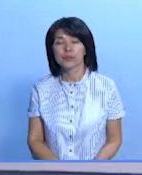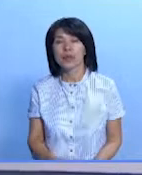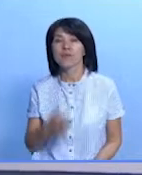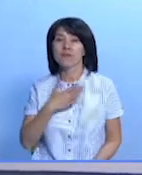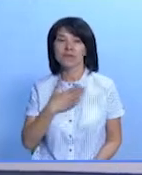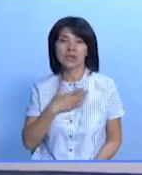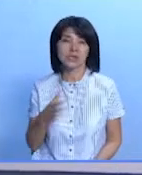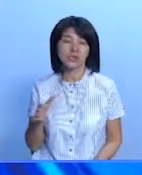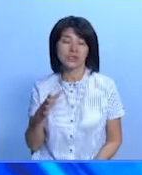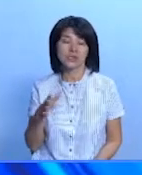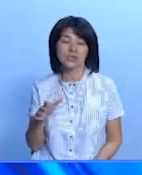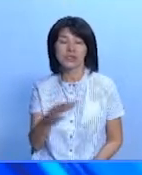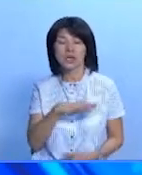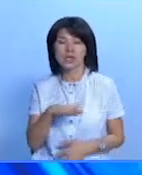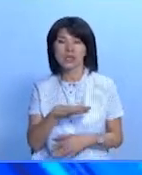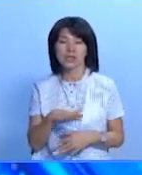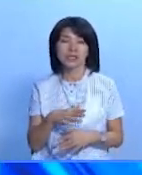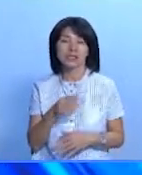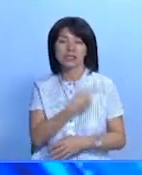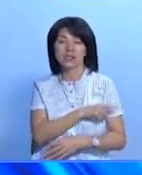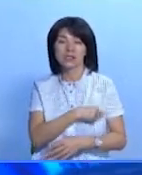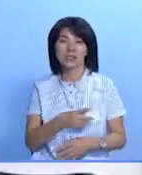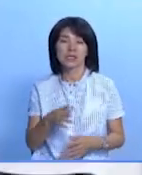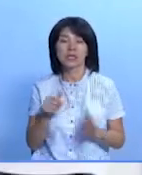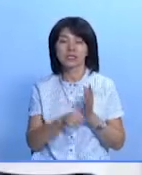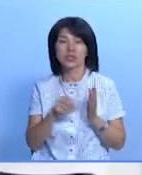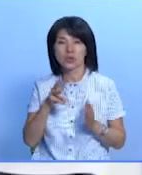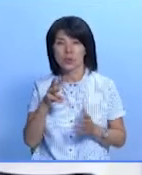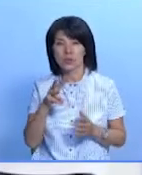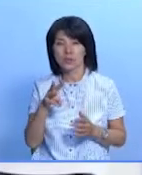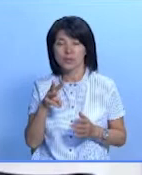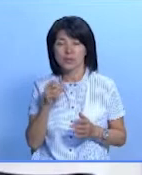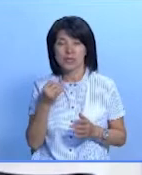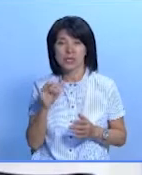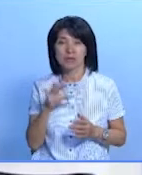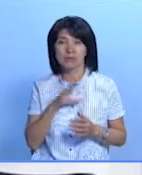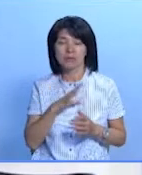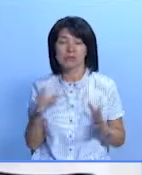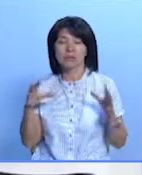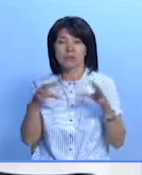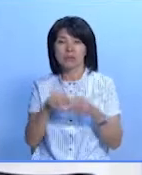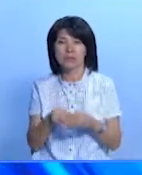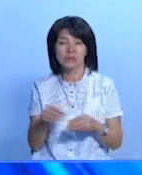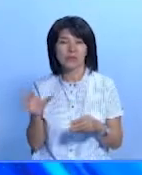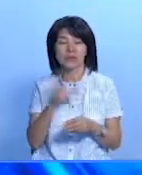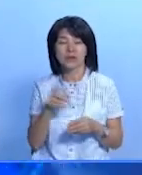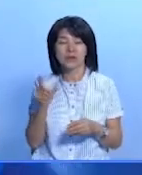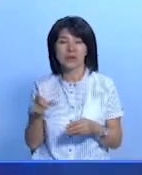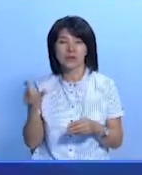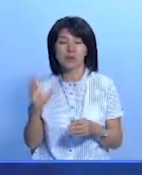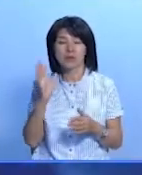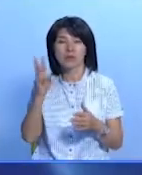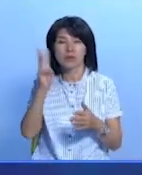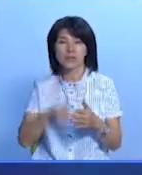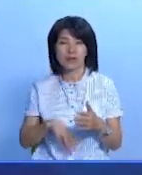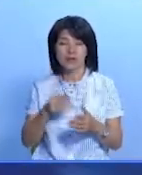Еліміздің бас мемлекеттік санитарлық дәрігері Айжан Есмағамбетованың 6 маусымдағы қаулысына сәйкес көпшілік жиналатын іс-шаралардың барлық түрлерін өткізуге тыйым